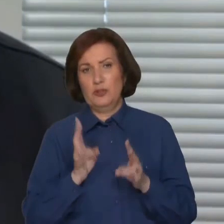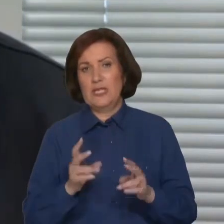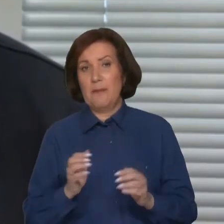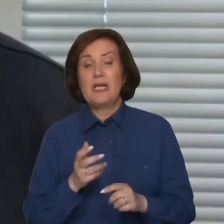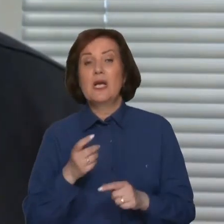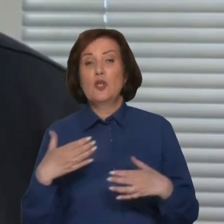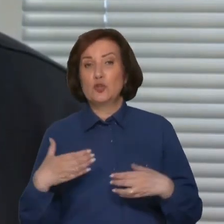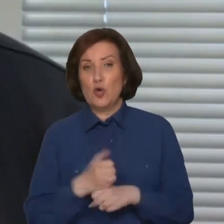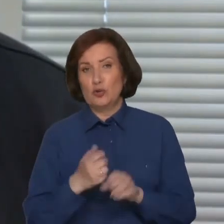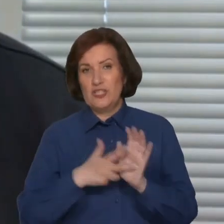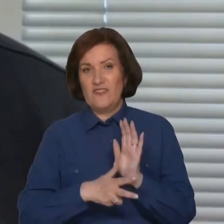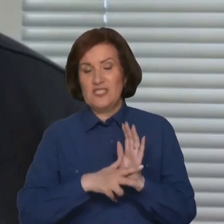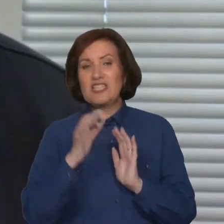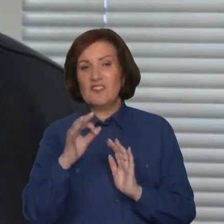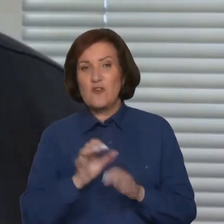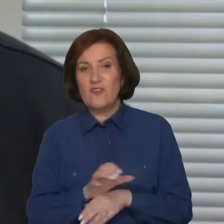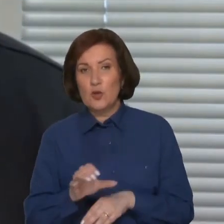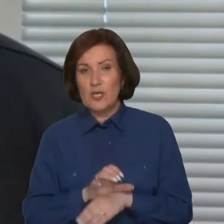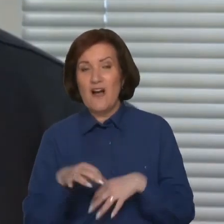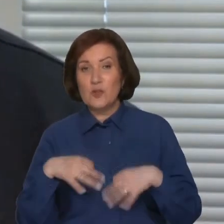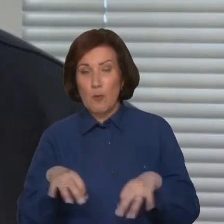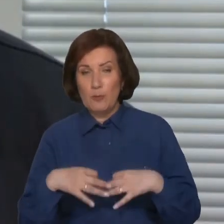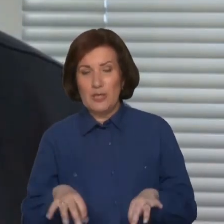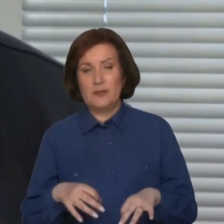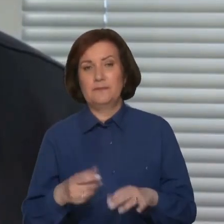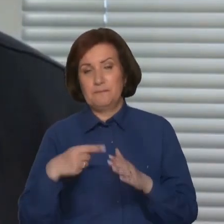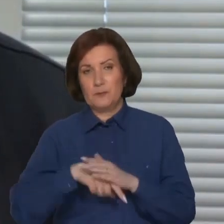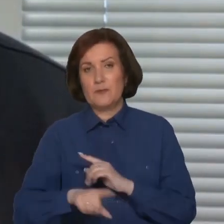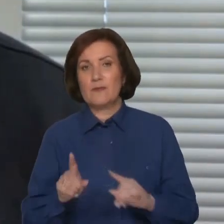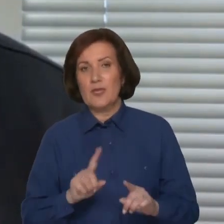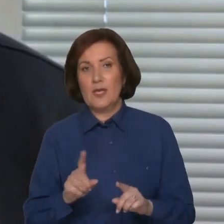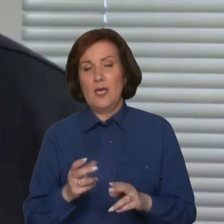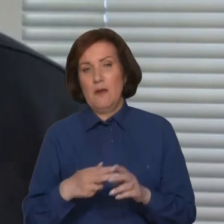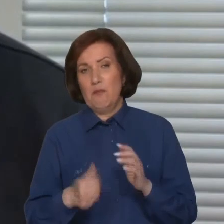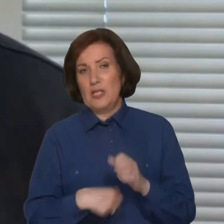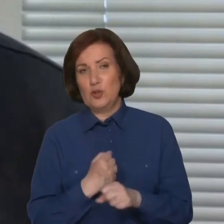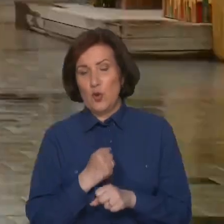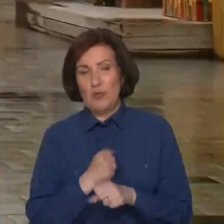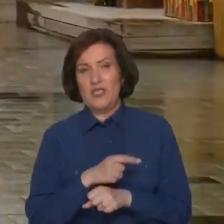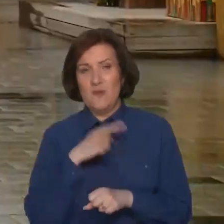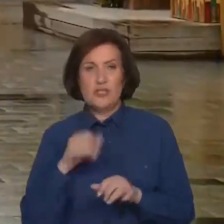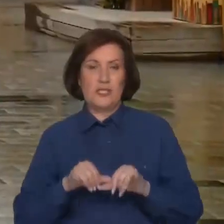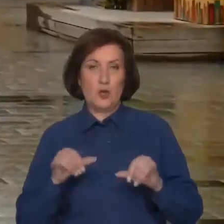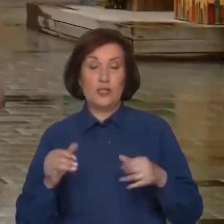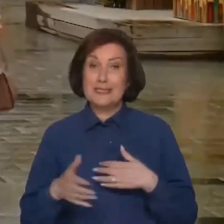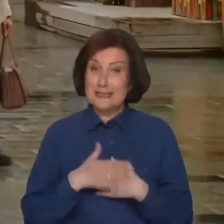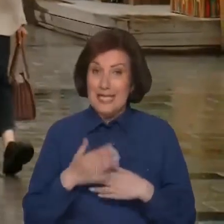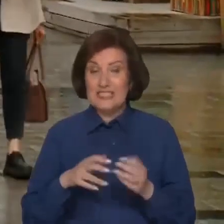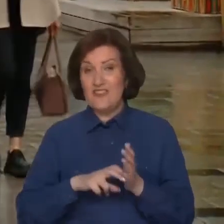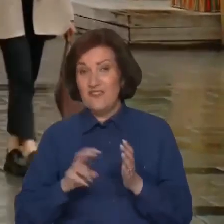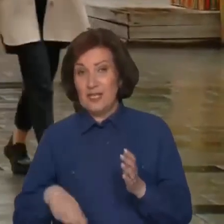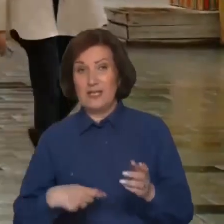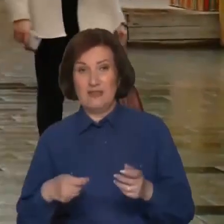найбільше. Скорочення на 80% виробництва автомобілів означає, що безробіття в Росії росте. Санкції та вихід з